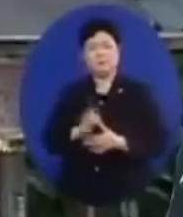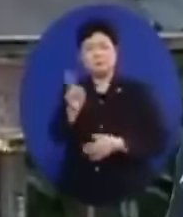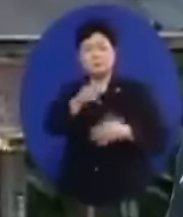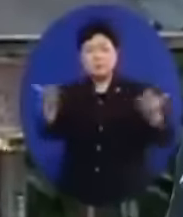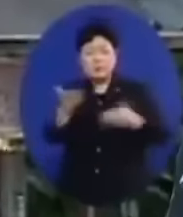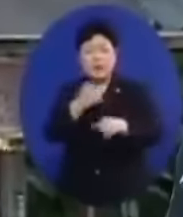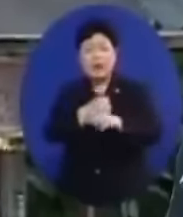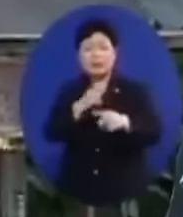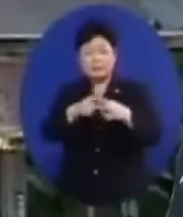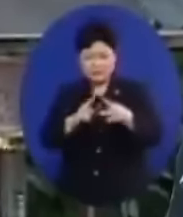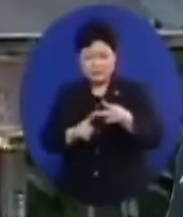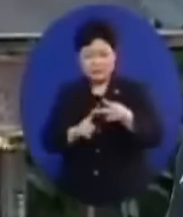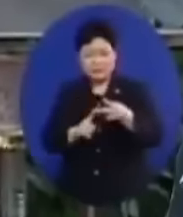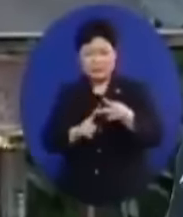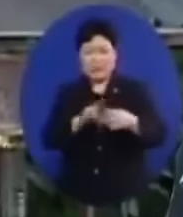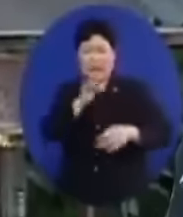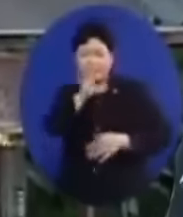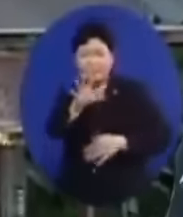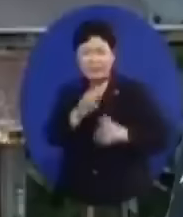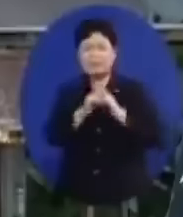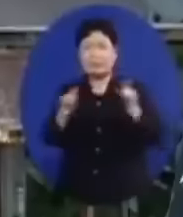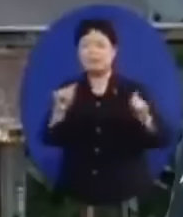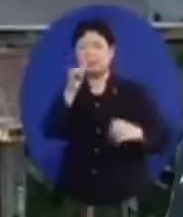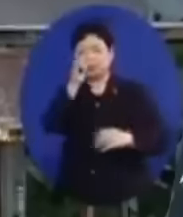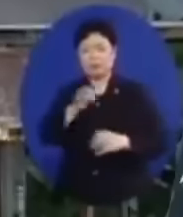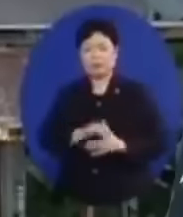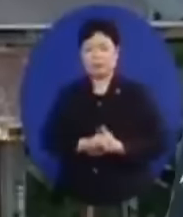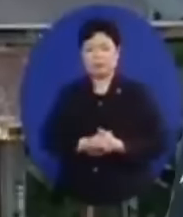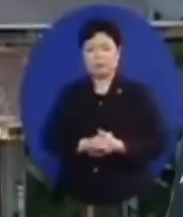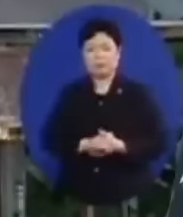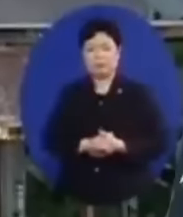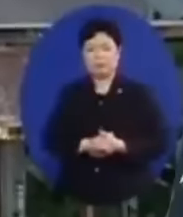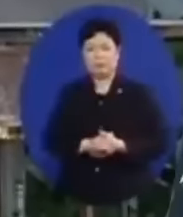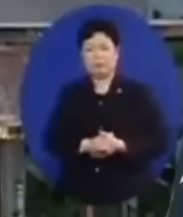무엇을 해도 안 된다는 사람은 있습니다.